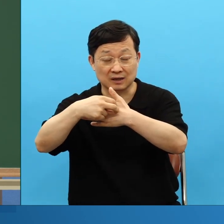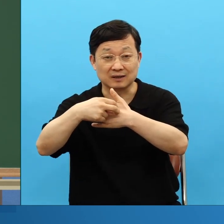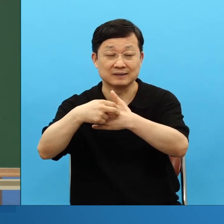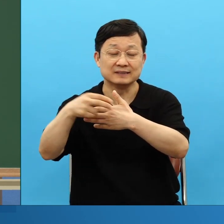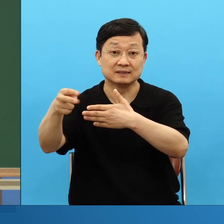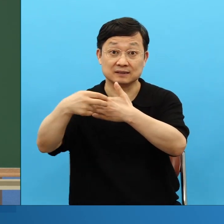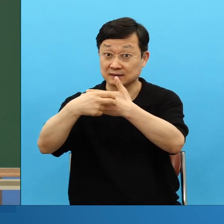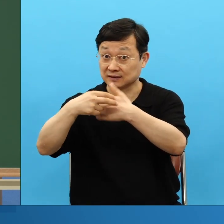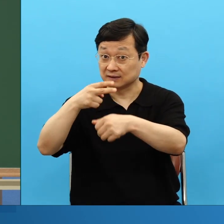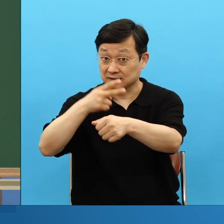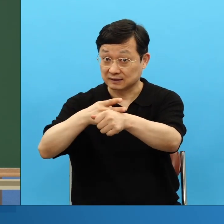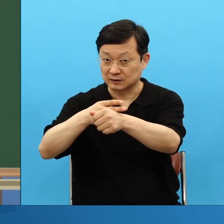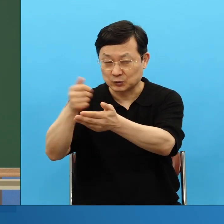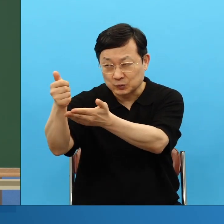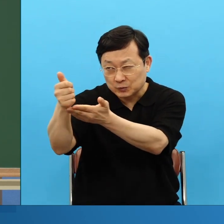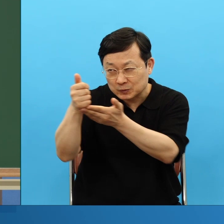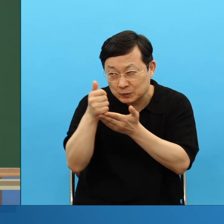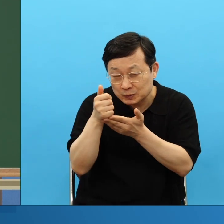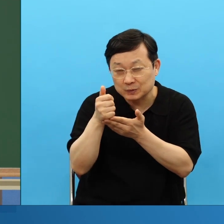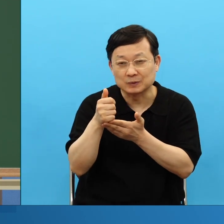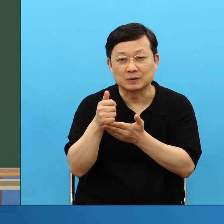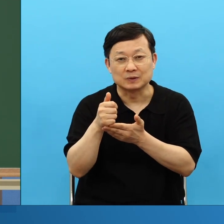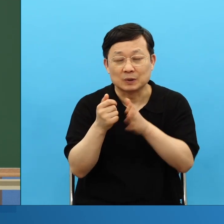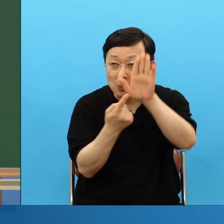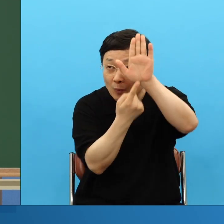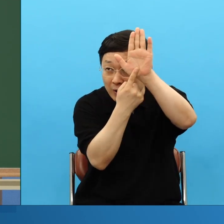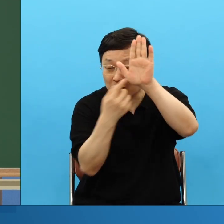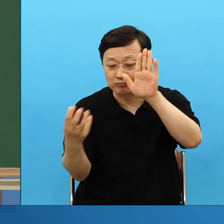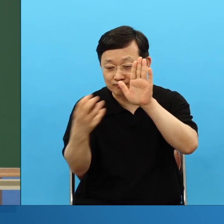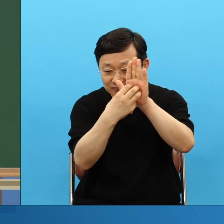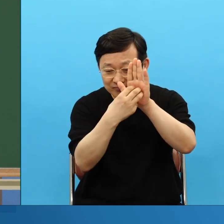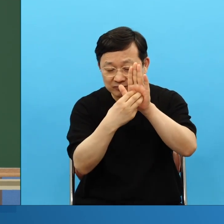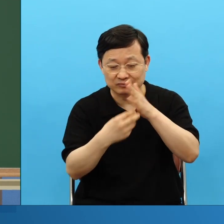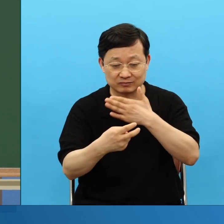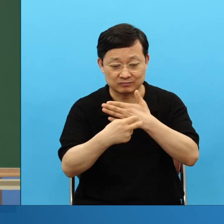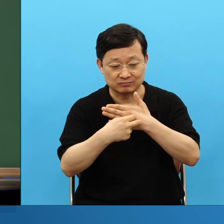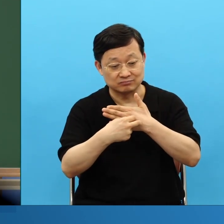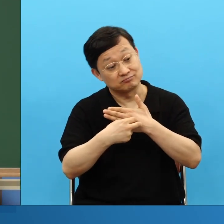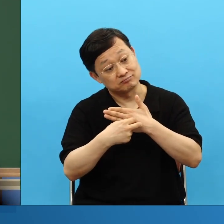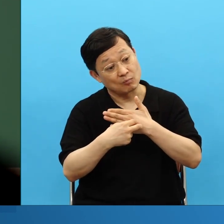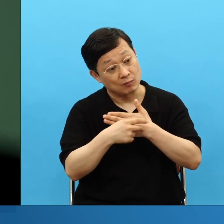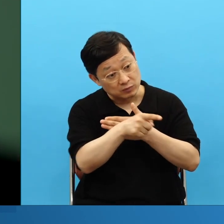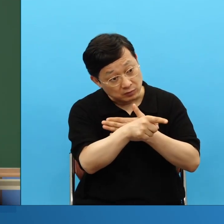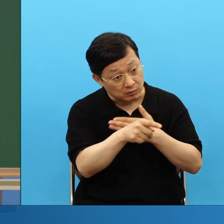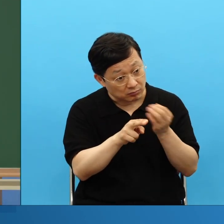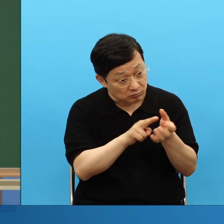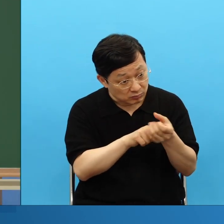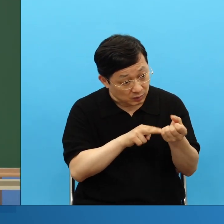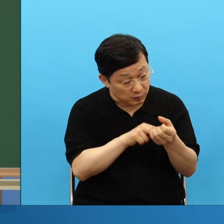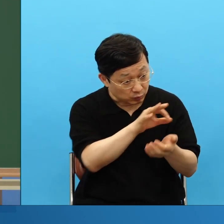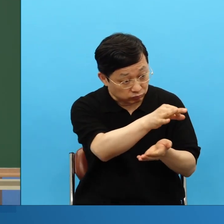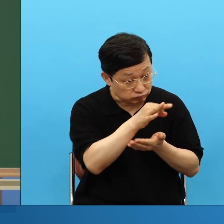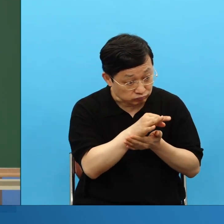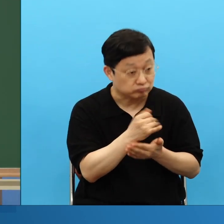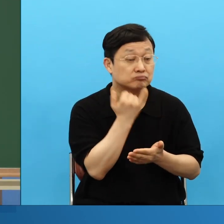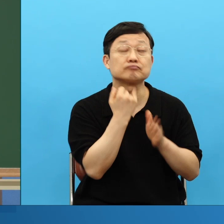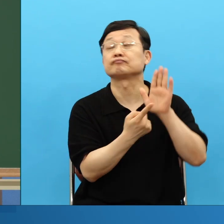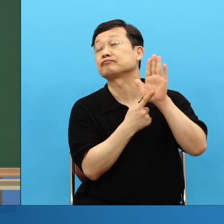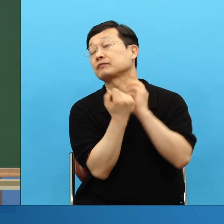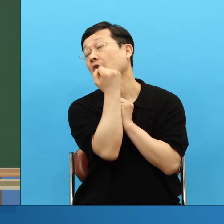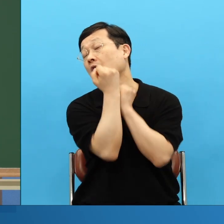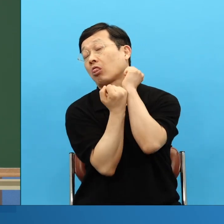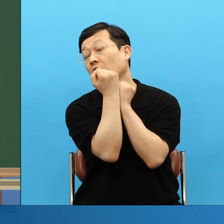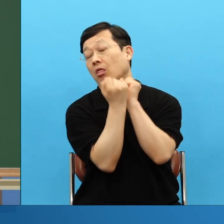광고하는 사람으로 고용을 한 거죠. 그러니까 이 의사도 이제 그렇게 심각하게 생각을 못 했을 수도 있을 거예요.